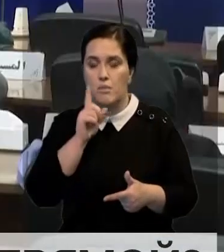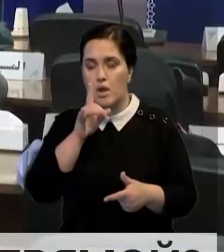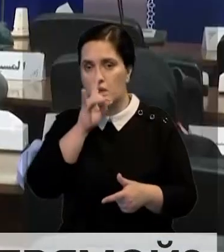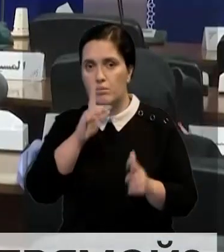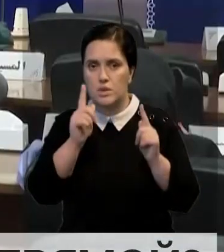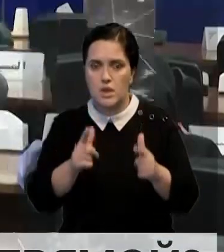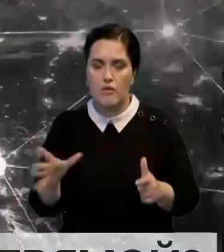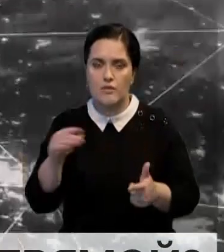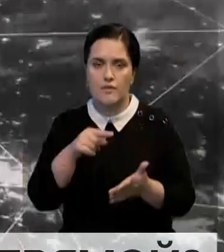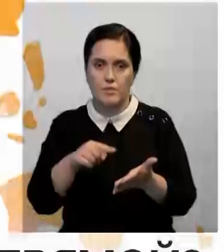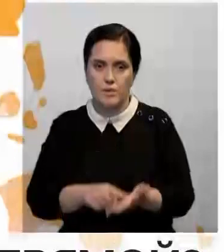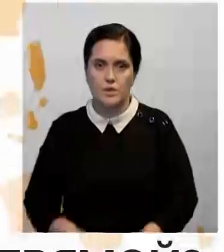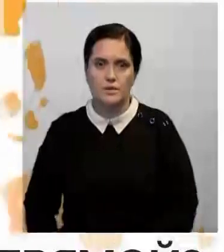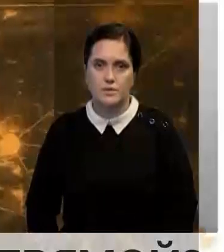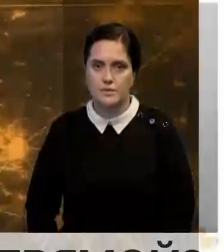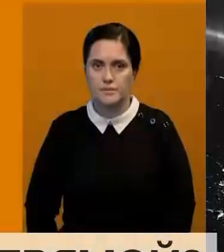все вопросы.